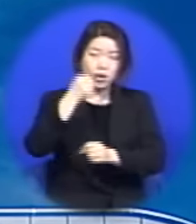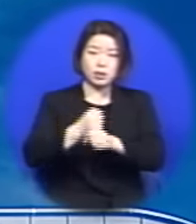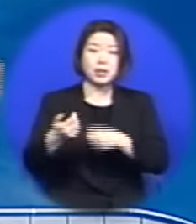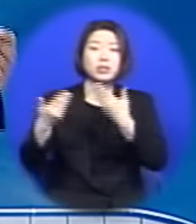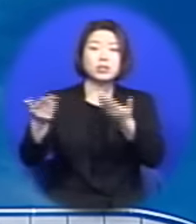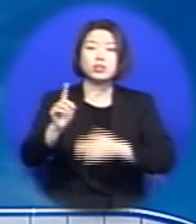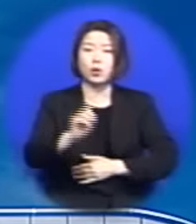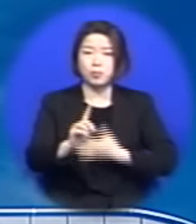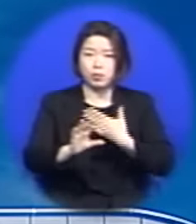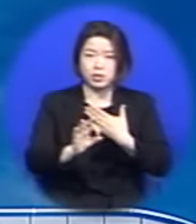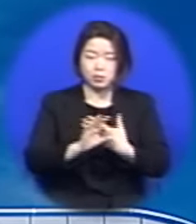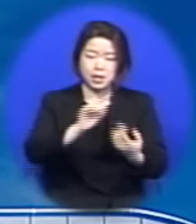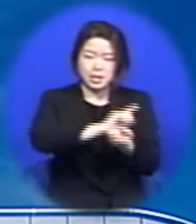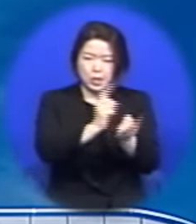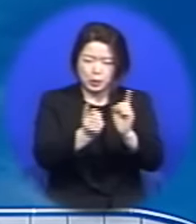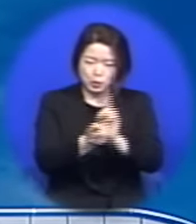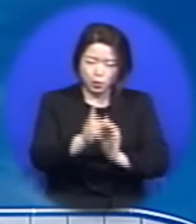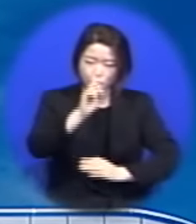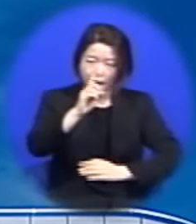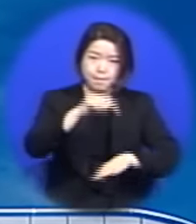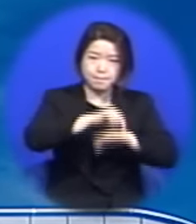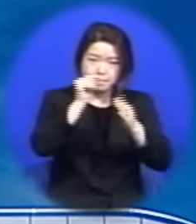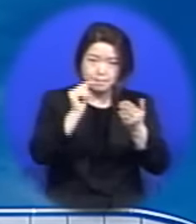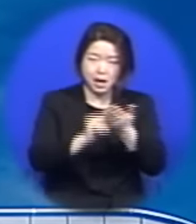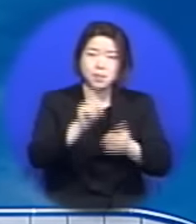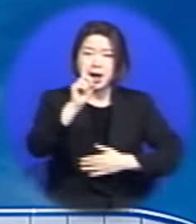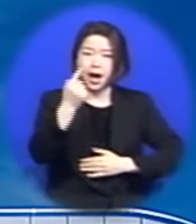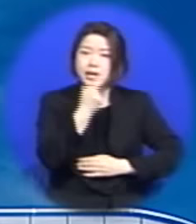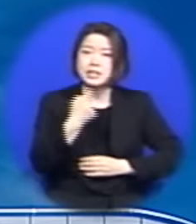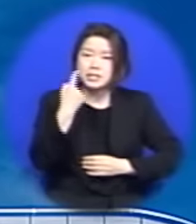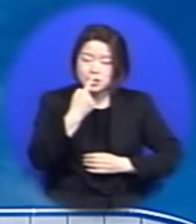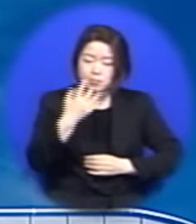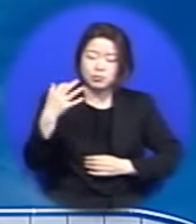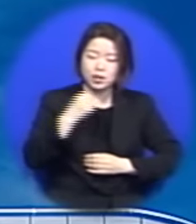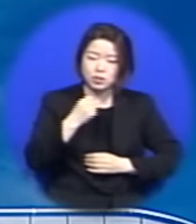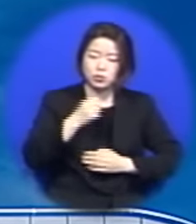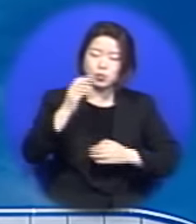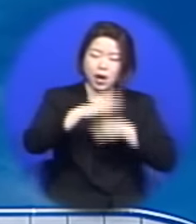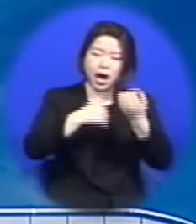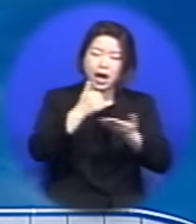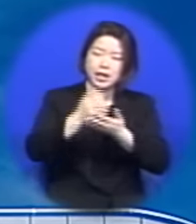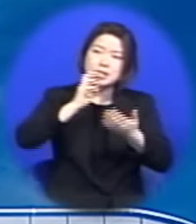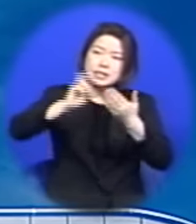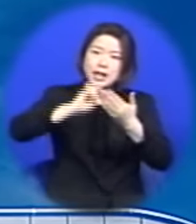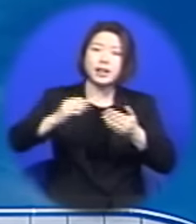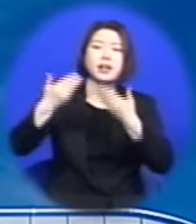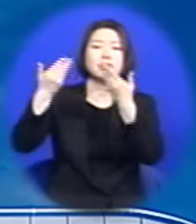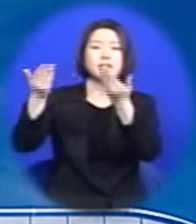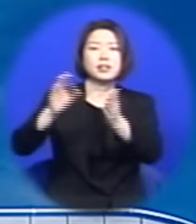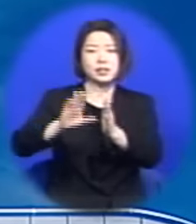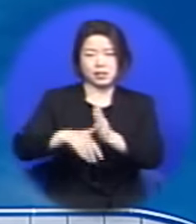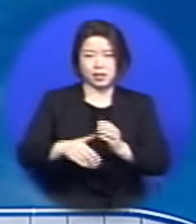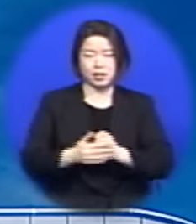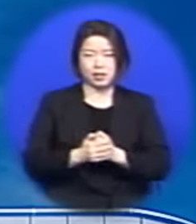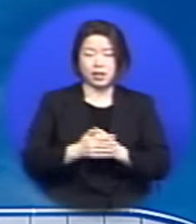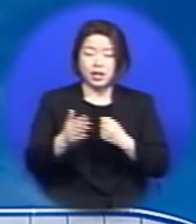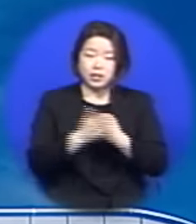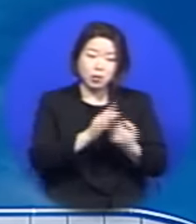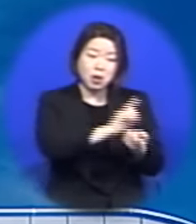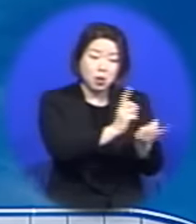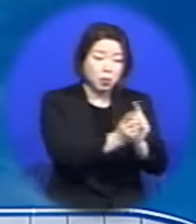서로 한 마음과 한 입으로 하나님을 찬양할 때라는 겁니다 그러니까 서로 싸우고